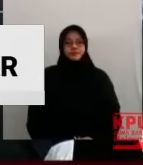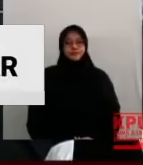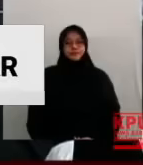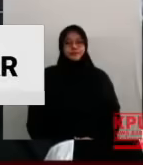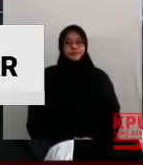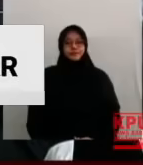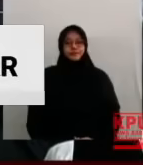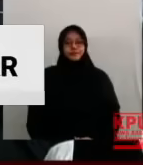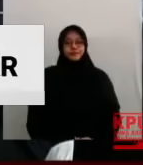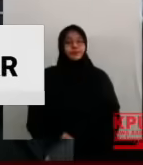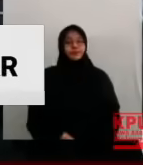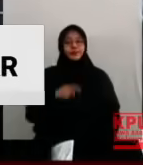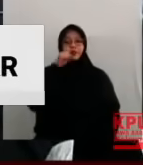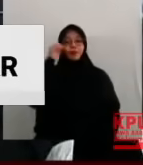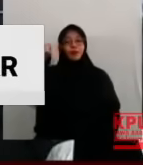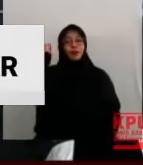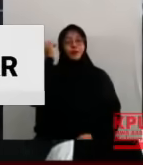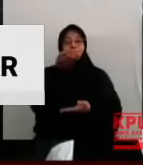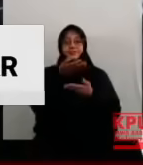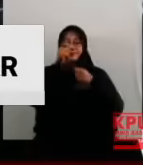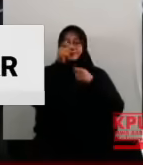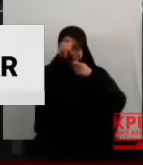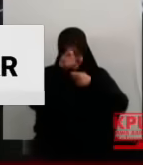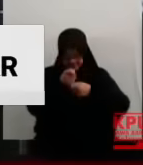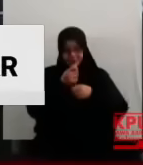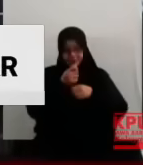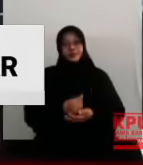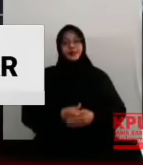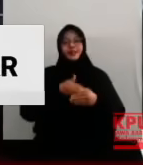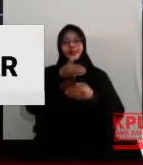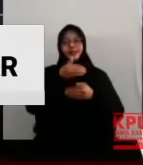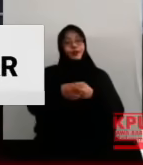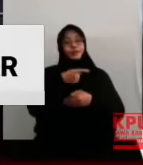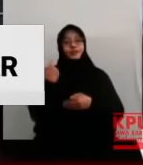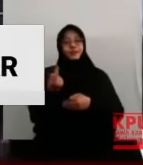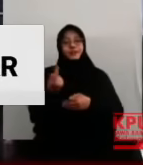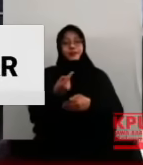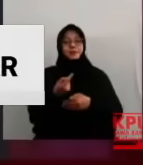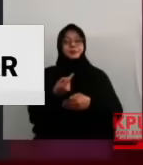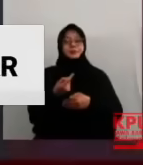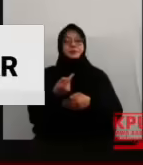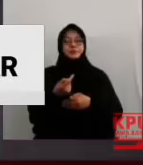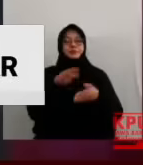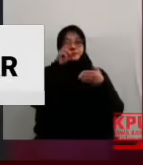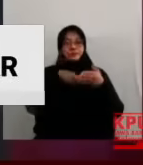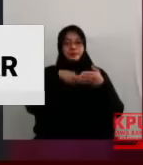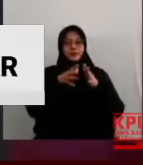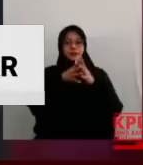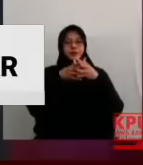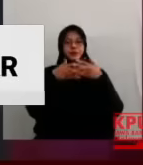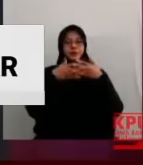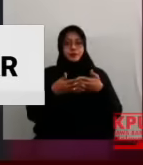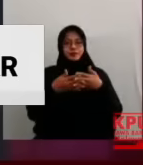kembali bapak ibu hadirin yang kami hormati selanjutnya kita akan melakukan sesi pembacaan doa demi